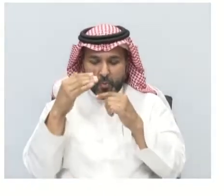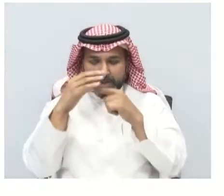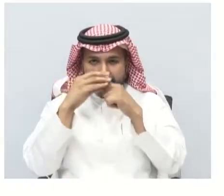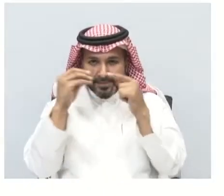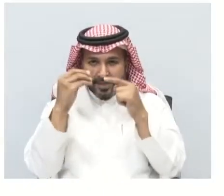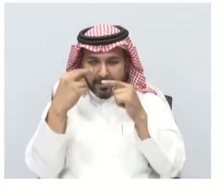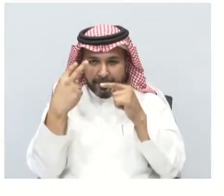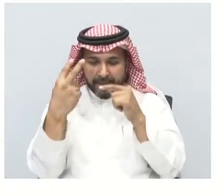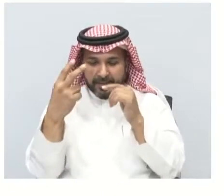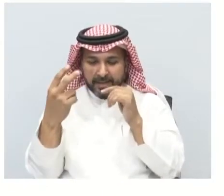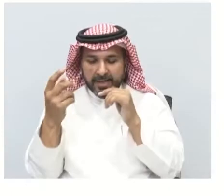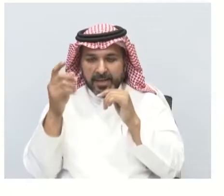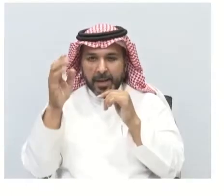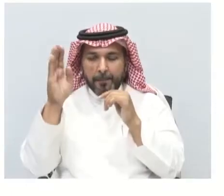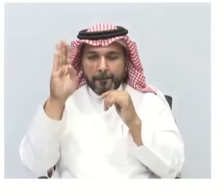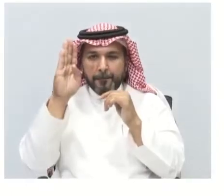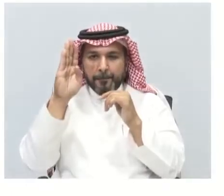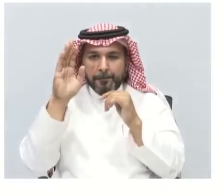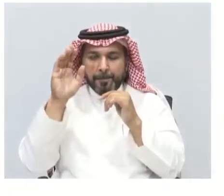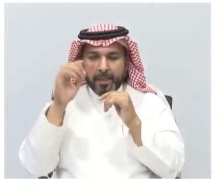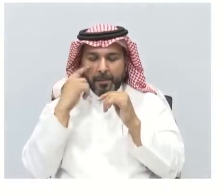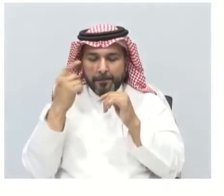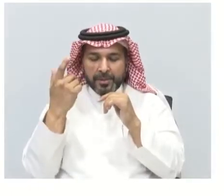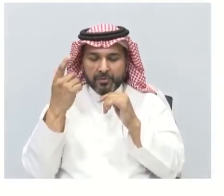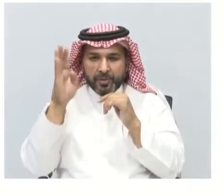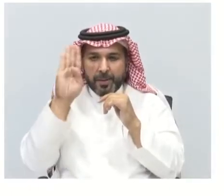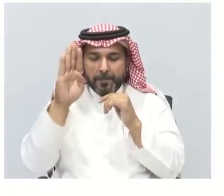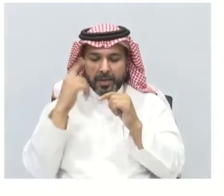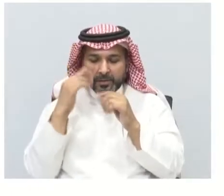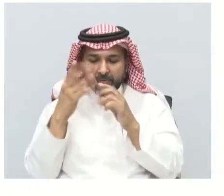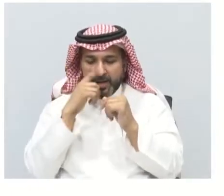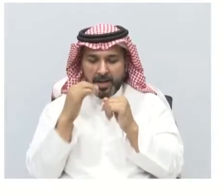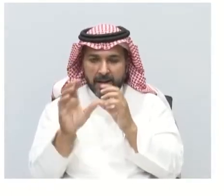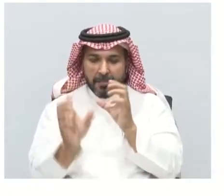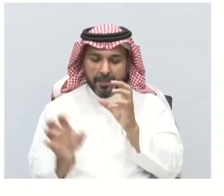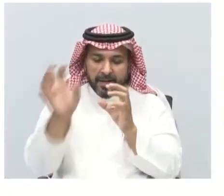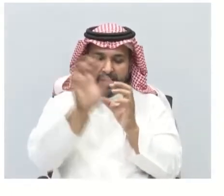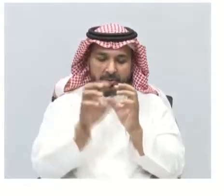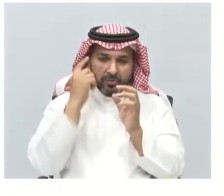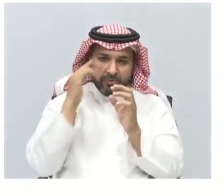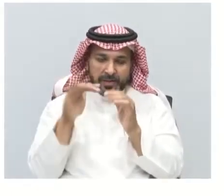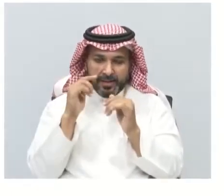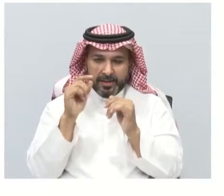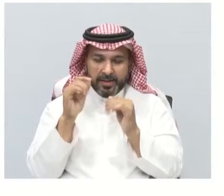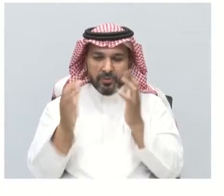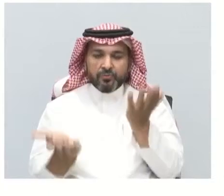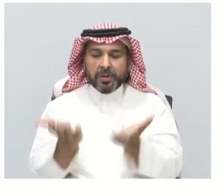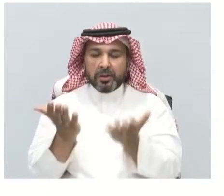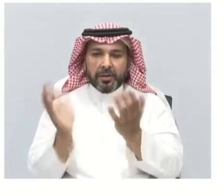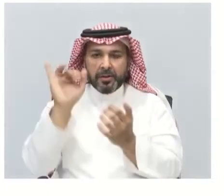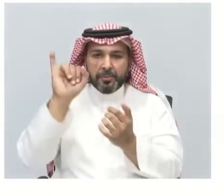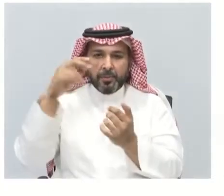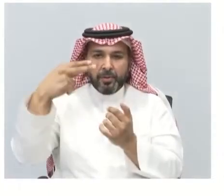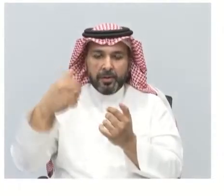اوجدنا البي طيب خلصت من البي يلا تعال جيب لنا ايش جيب لنا معادله المستقيم معادله المستقيم هي وا